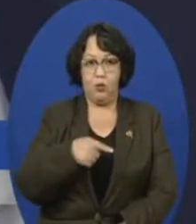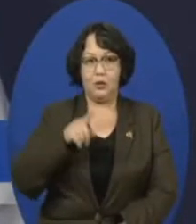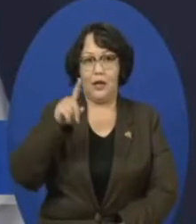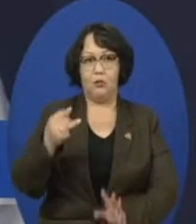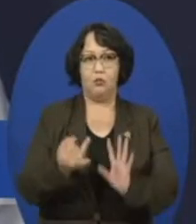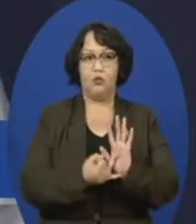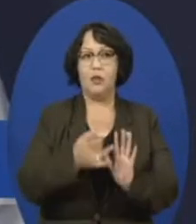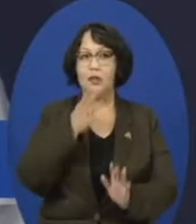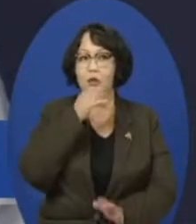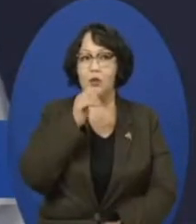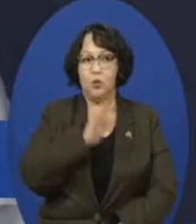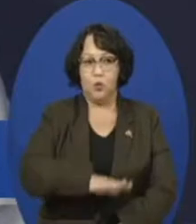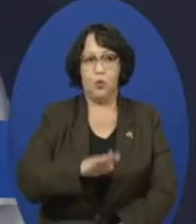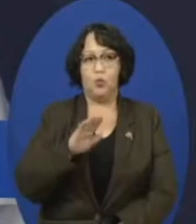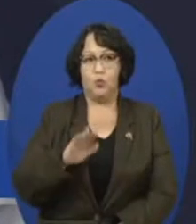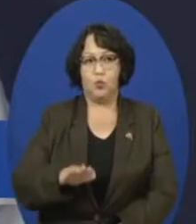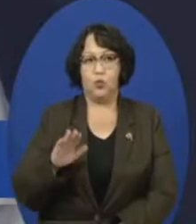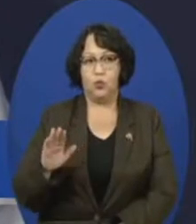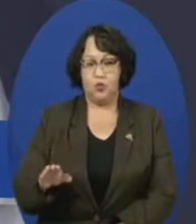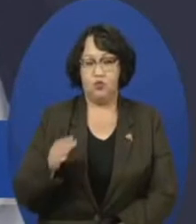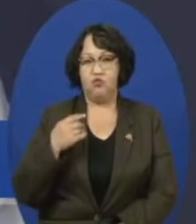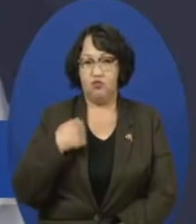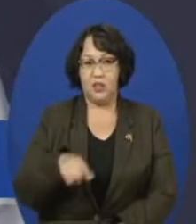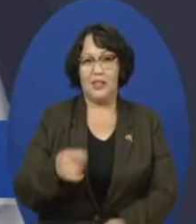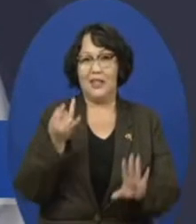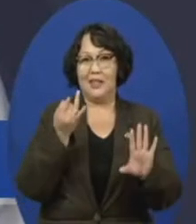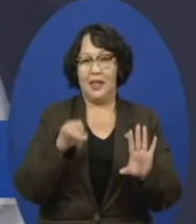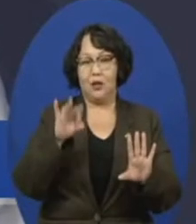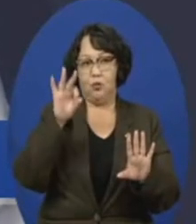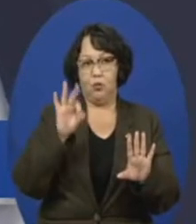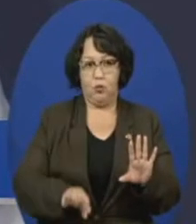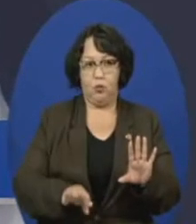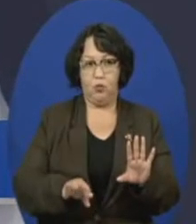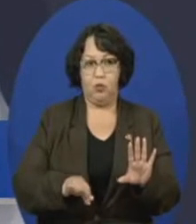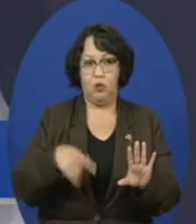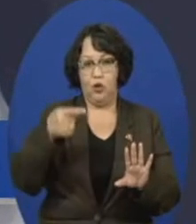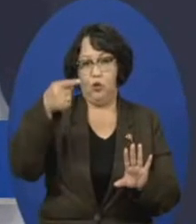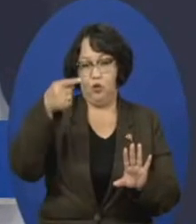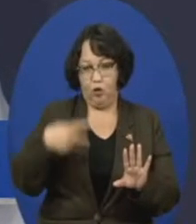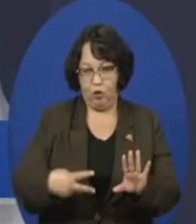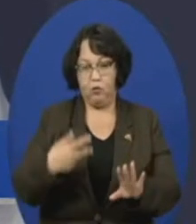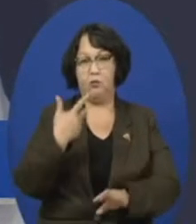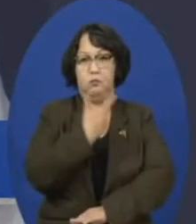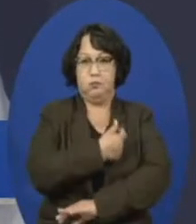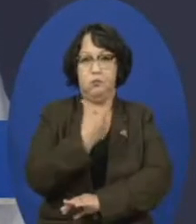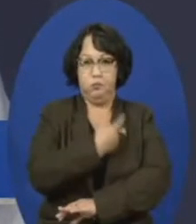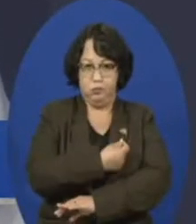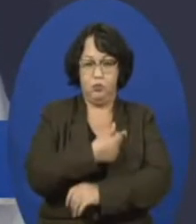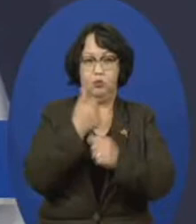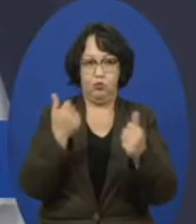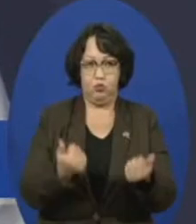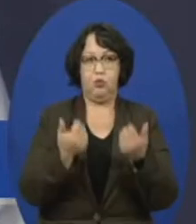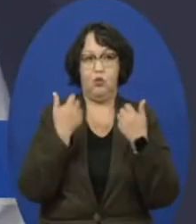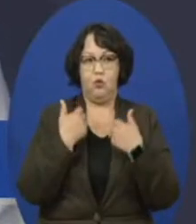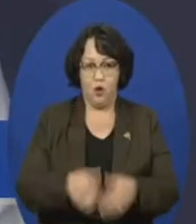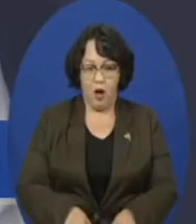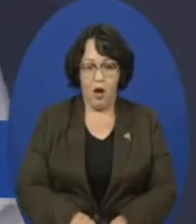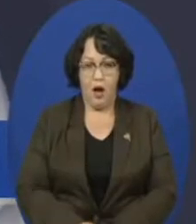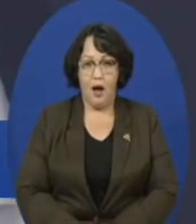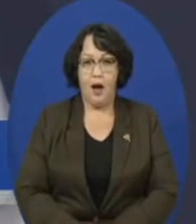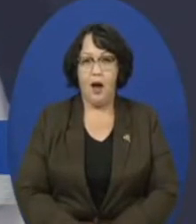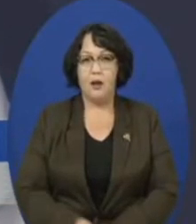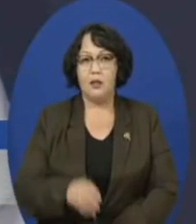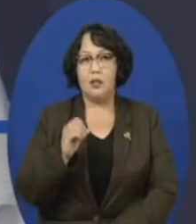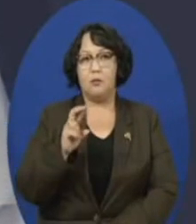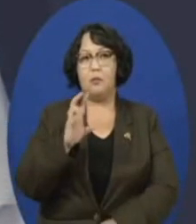12-аас 17 насны хүүхдүүдийн бараг үндсэндээ 70 орчим хувинд хоёр татан гарч байна. Нэгд. За хоёр